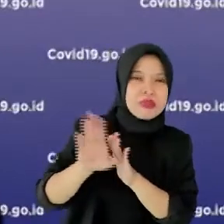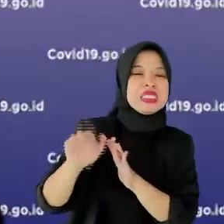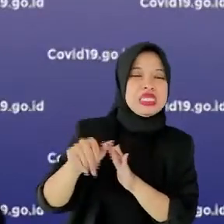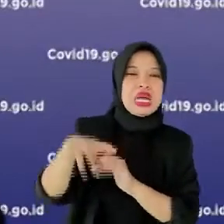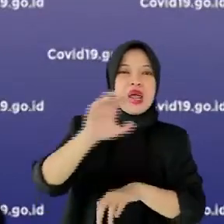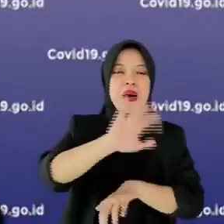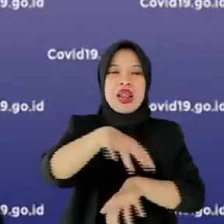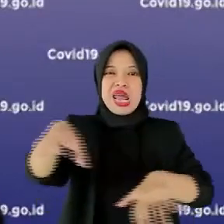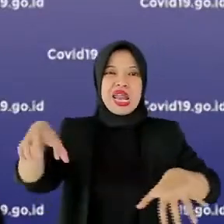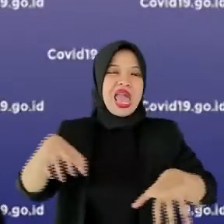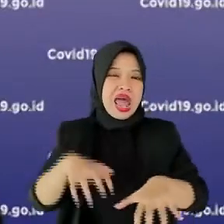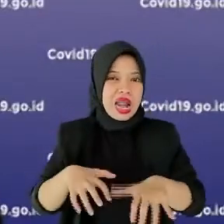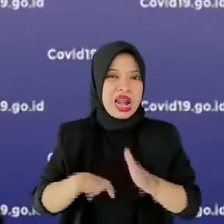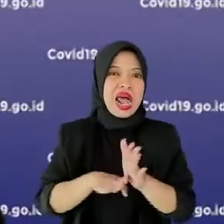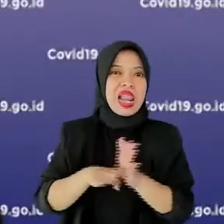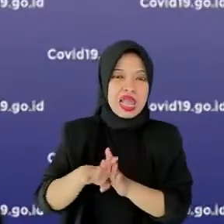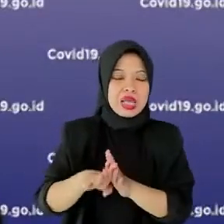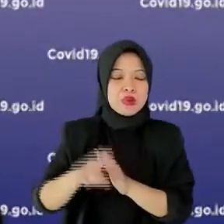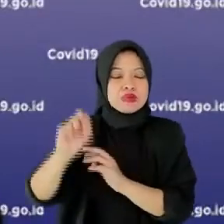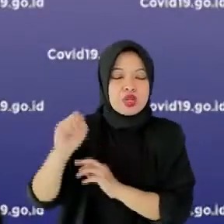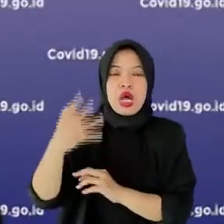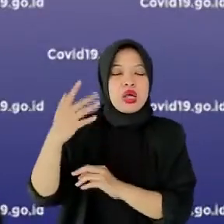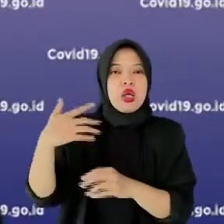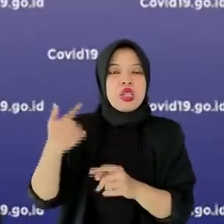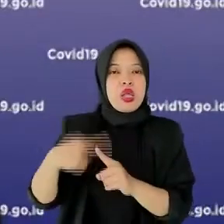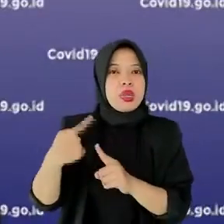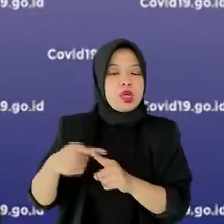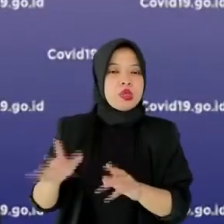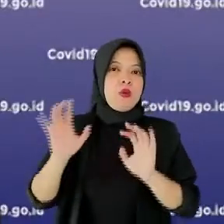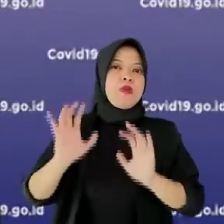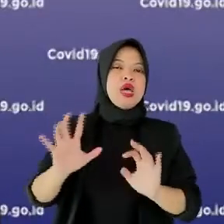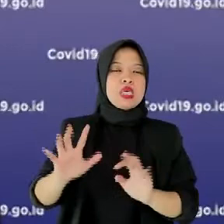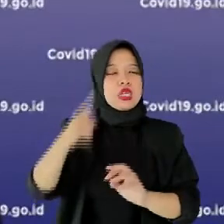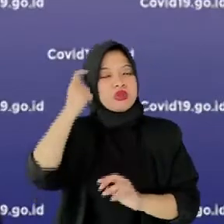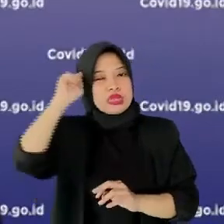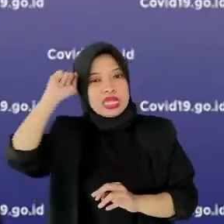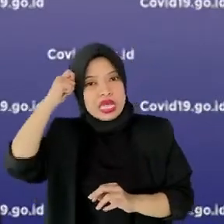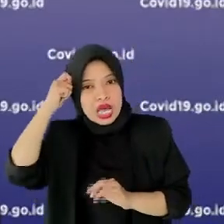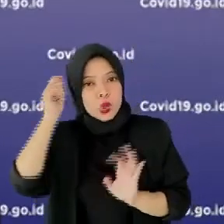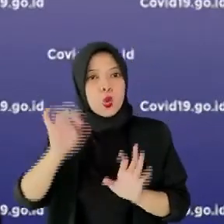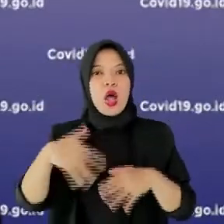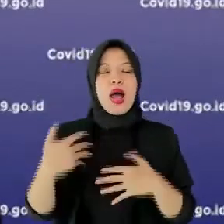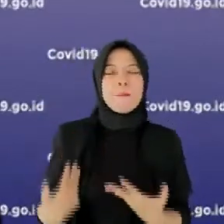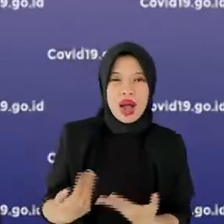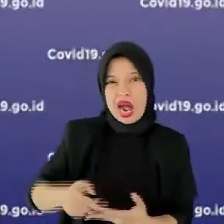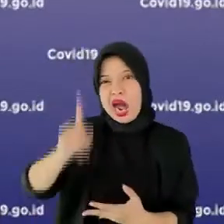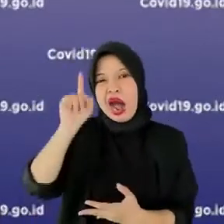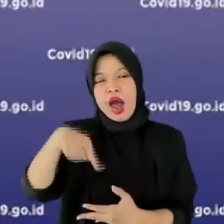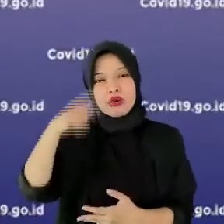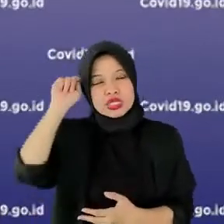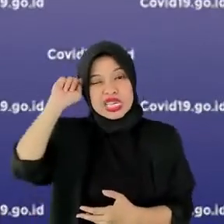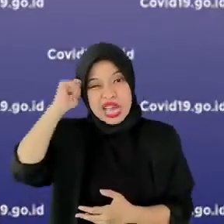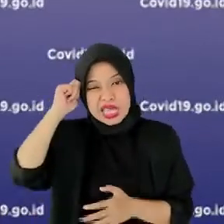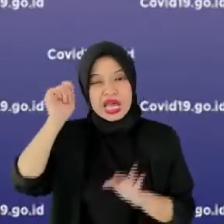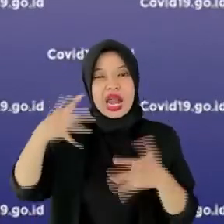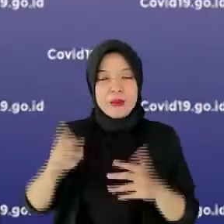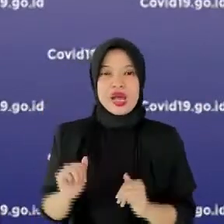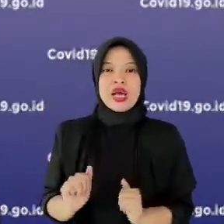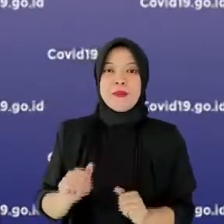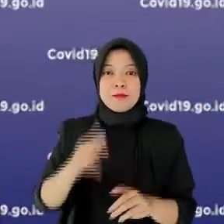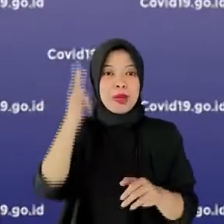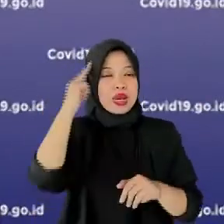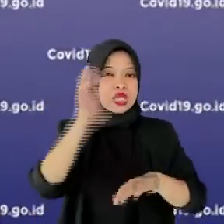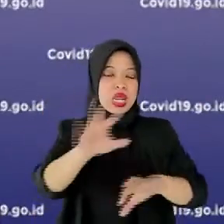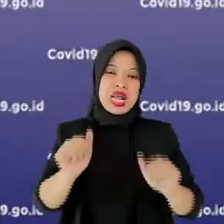ya, masih di titik tertinggi gitu. Dan ini juga menjadi perhatian, dan senantiasa diingatkan kembali untuk